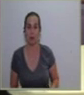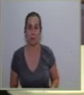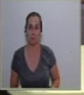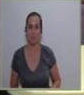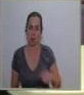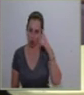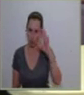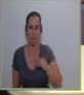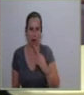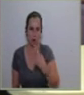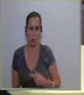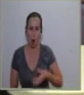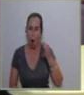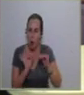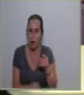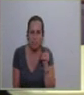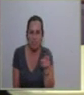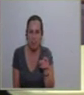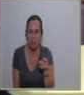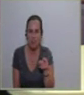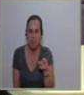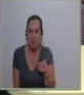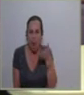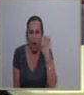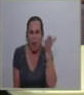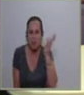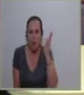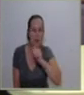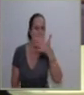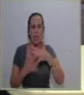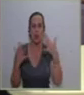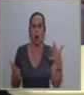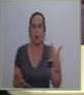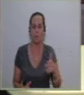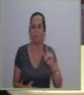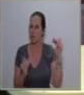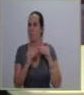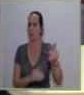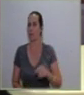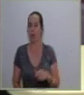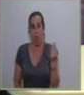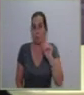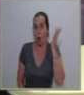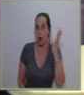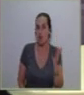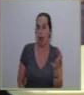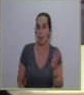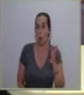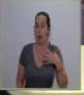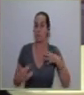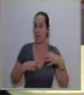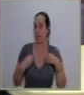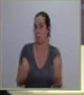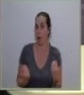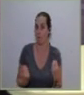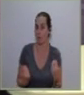אתה יודע מה אני אומר, זה עורכי דין הם הרשעים הכי גדולים, אז זה הכי מתאים. לא, הם לא הרשעים הכי גדולים, אולי אפשר להגיד שהם שחקנים